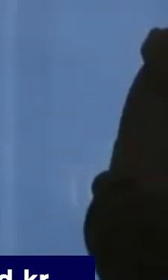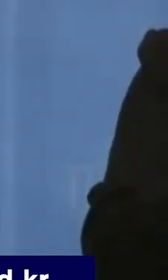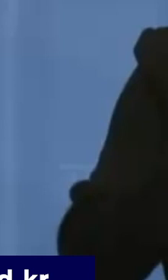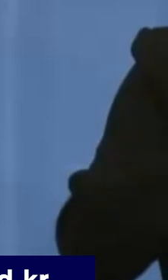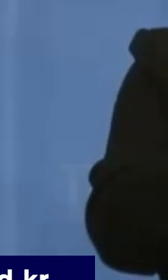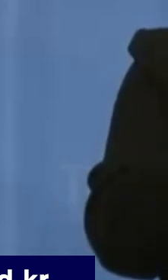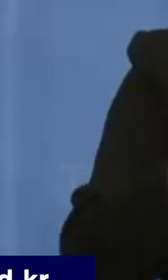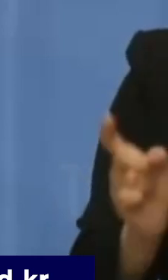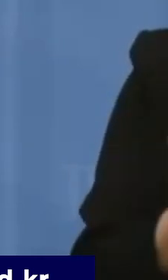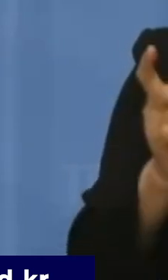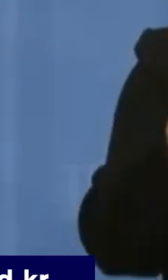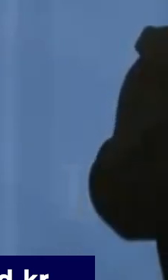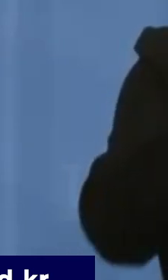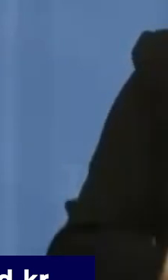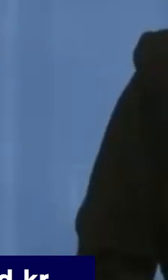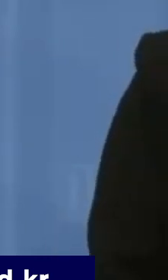논쟁을 지속해 왔습니다.